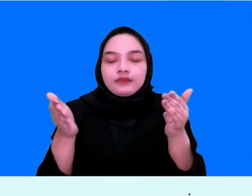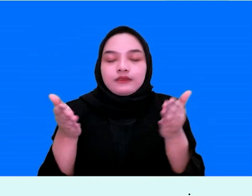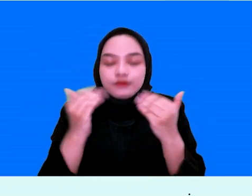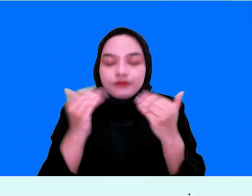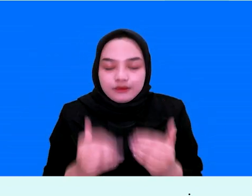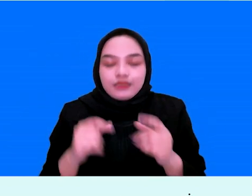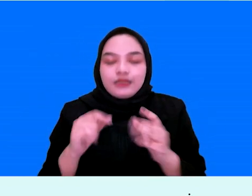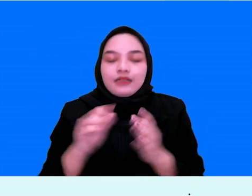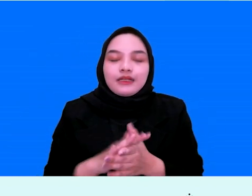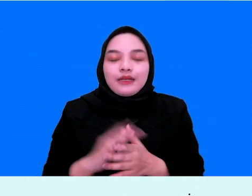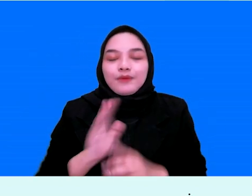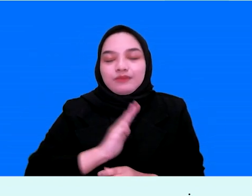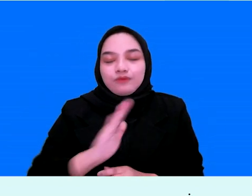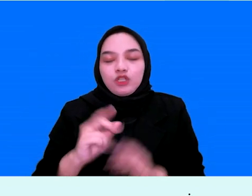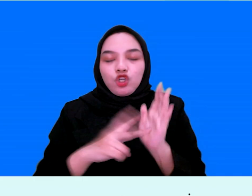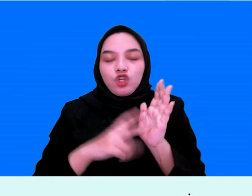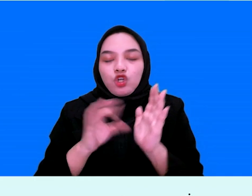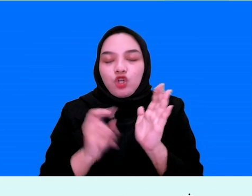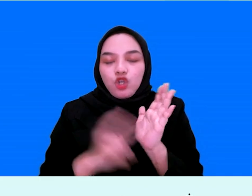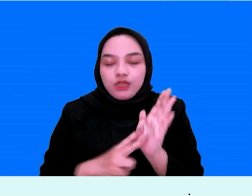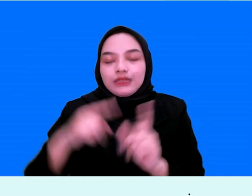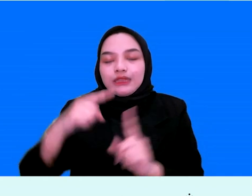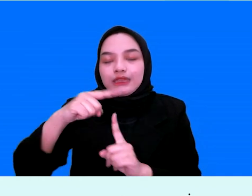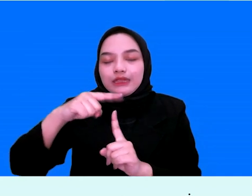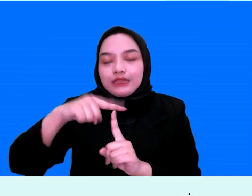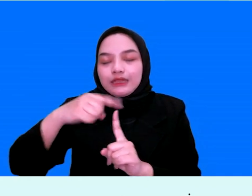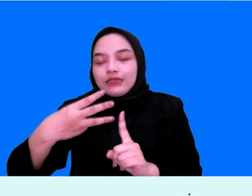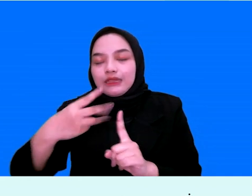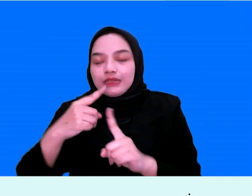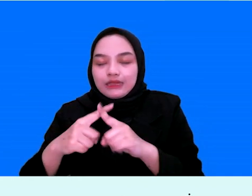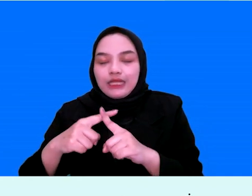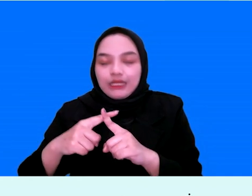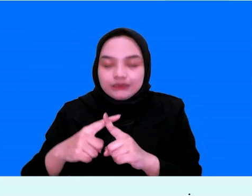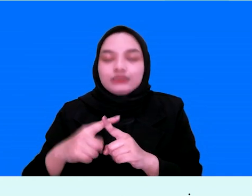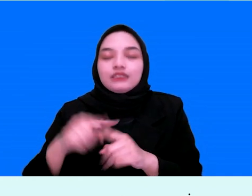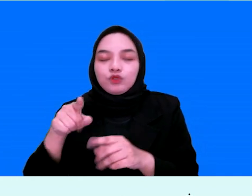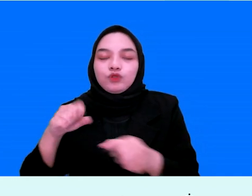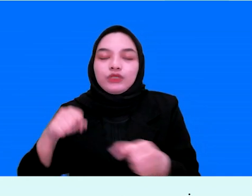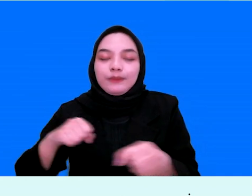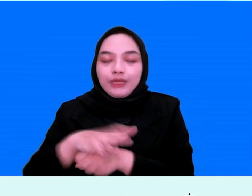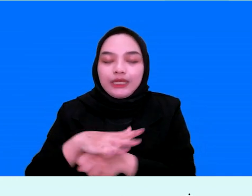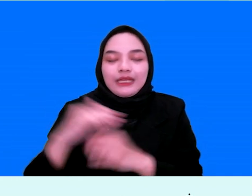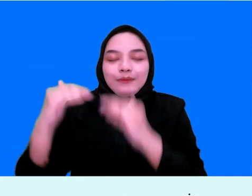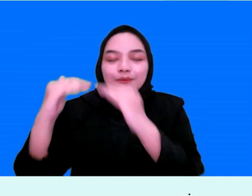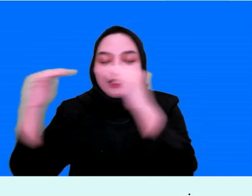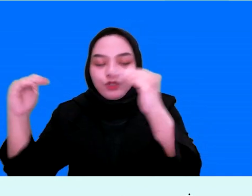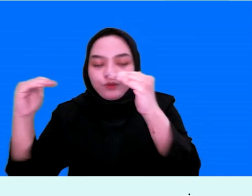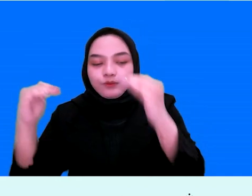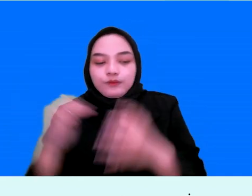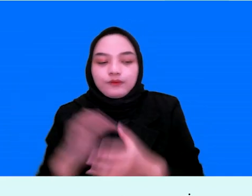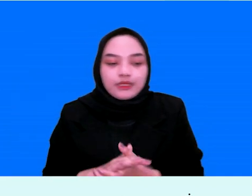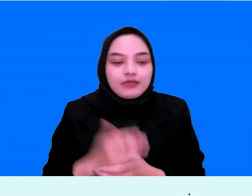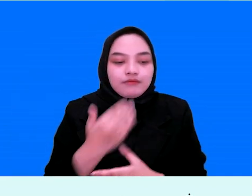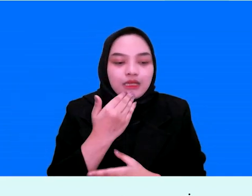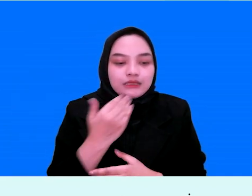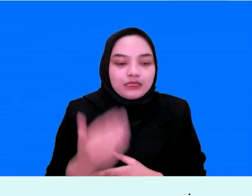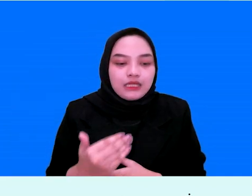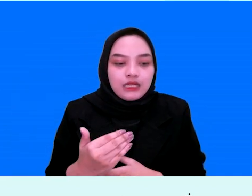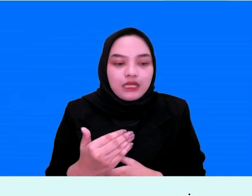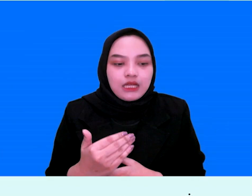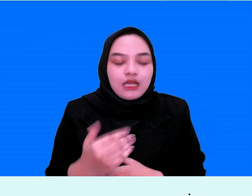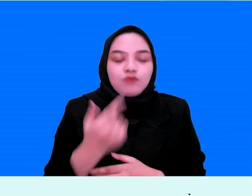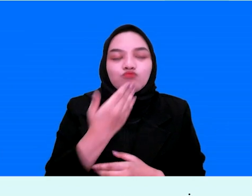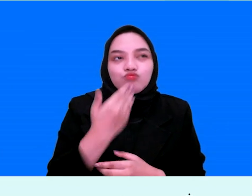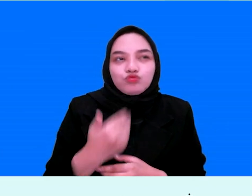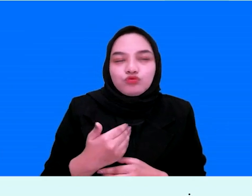Berikutnya prinsipal non-text content dengan impact medium, di mana pada website homepage di MRT itu sendiri